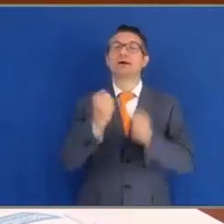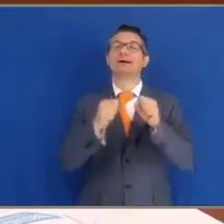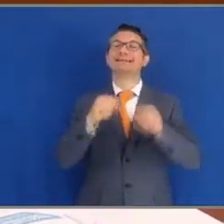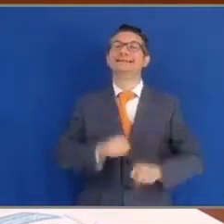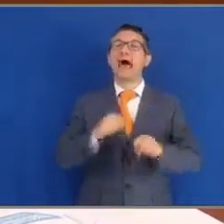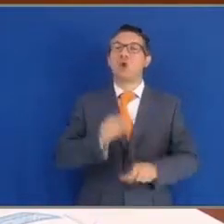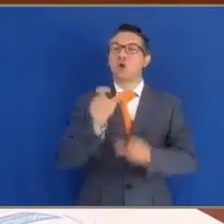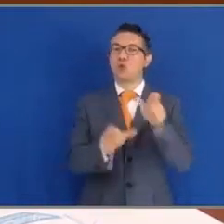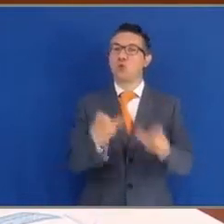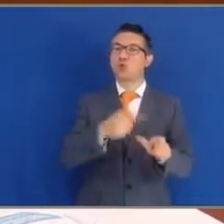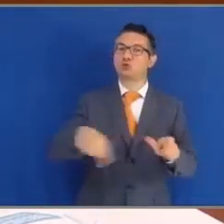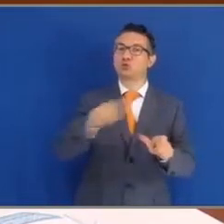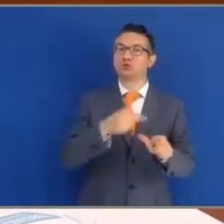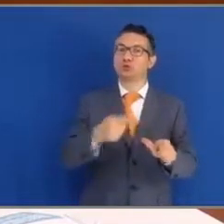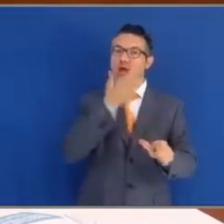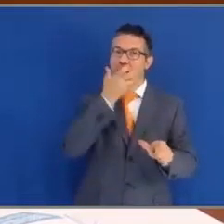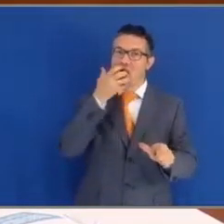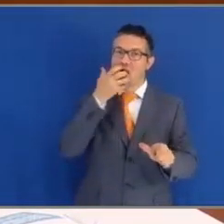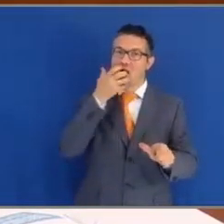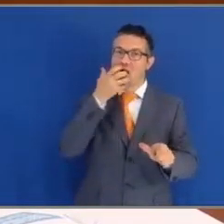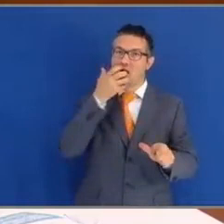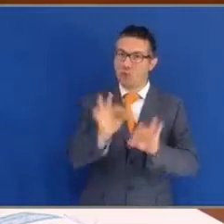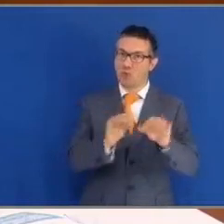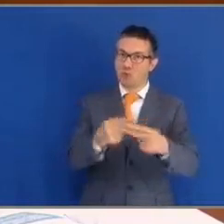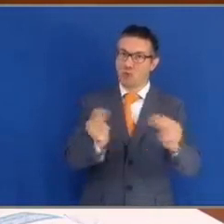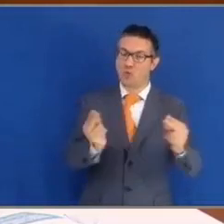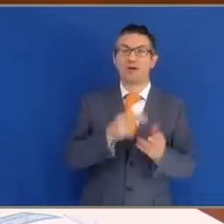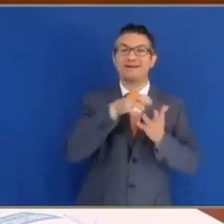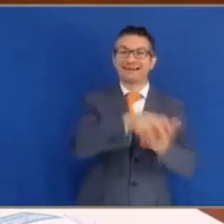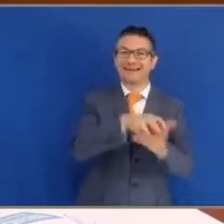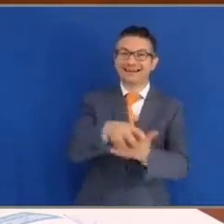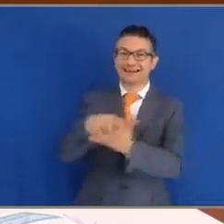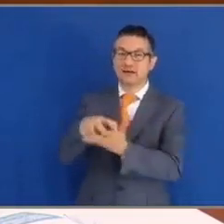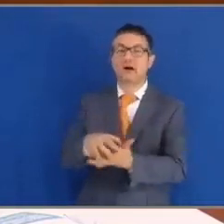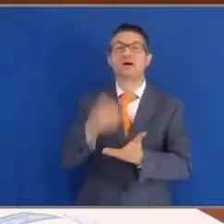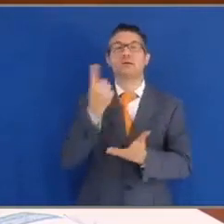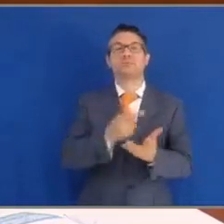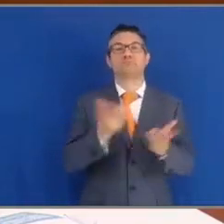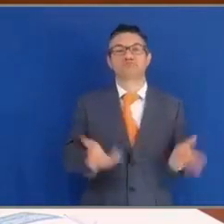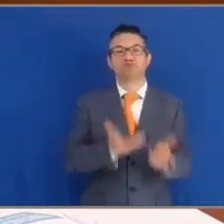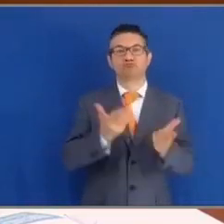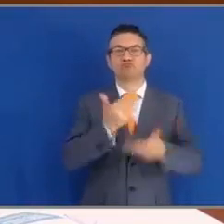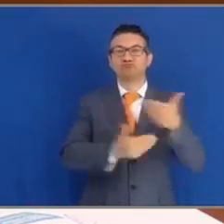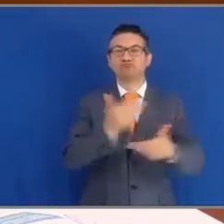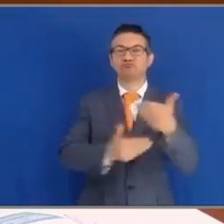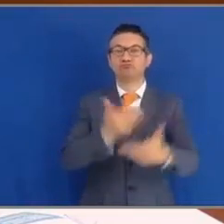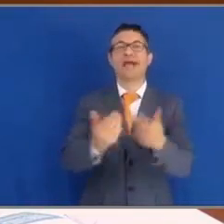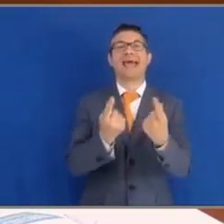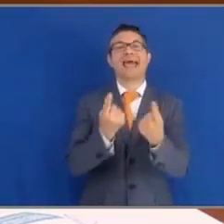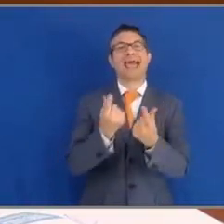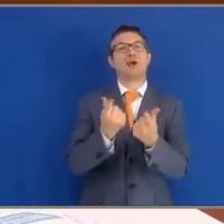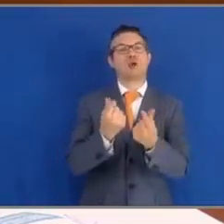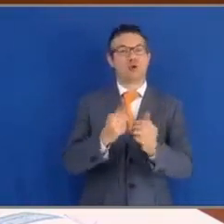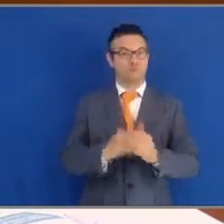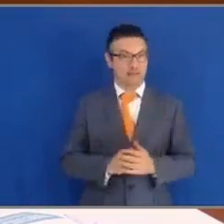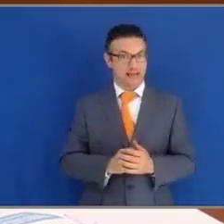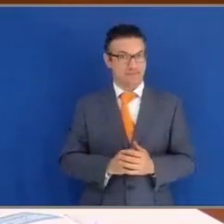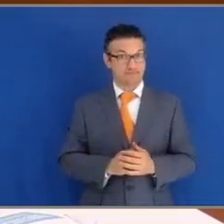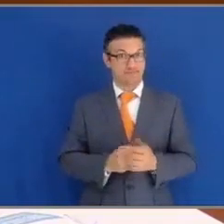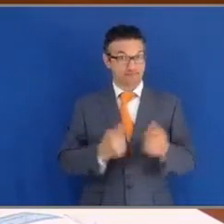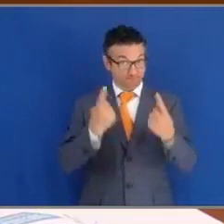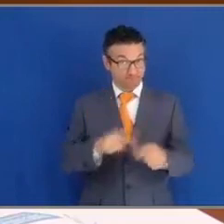sicurezza e a investimenti per riaccendere i motori dell'economia. Se questo si fa